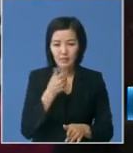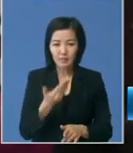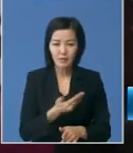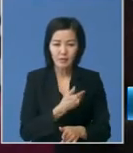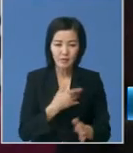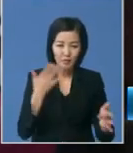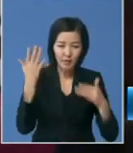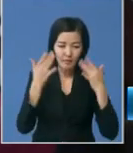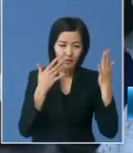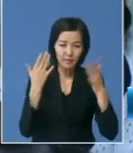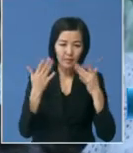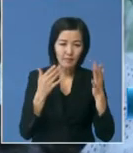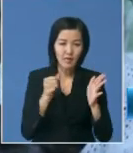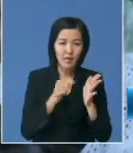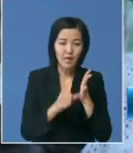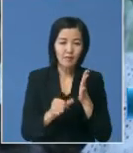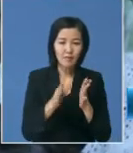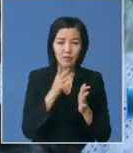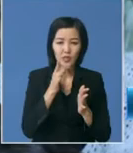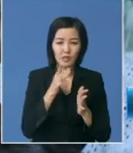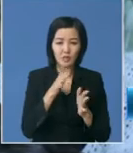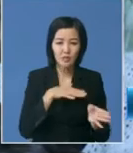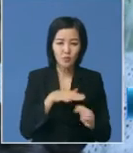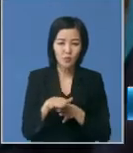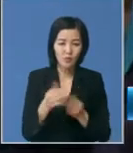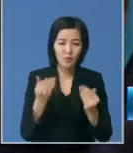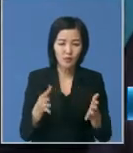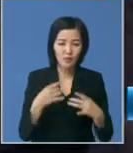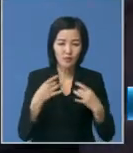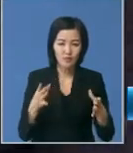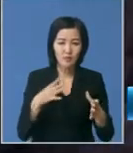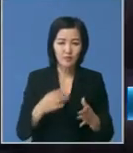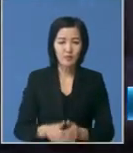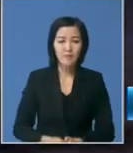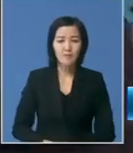деп қиялдап жүргенде 60 жастың амандасты өзі кеп.